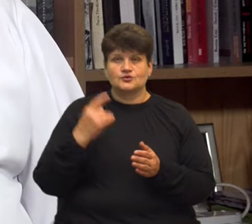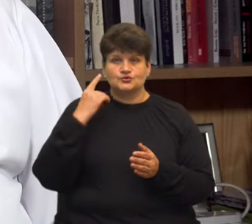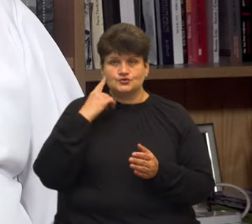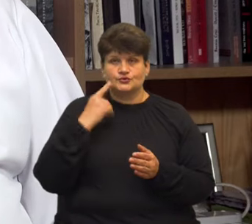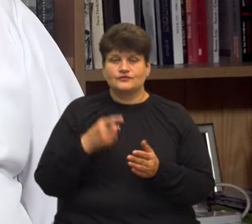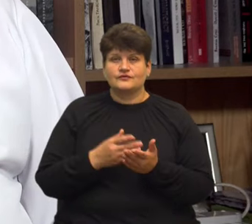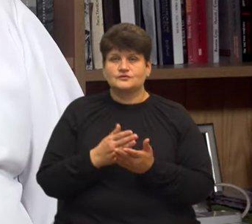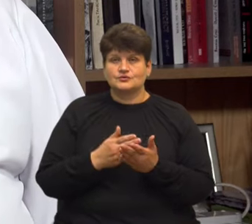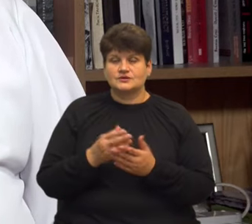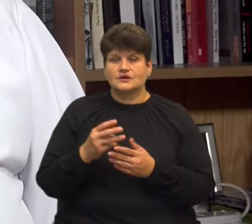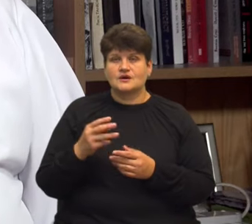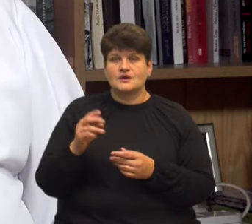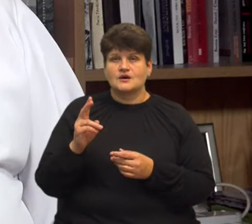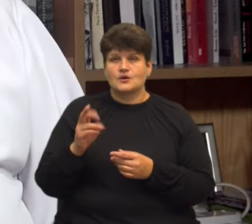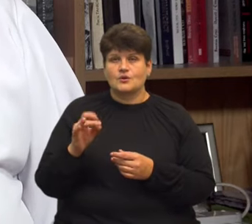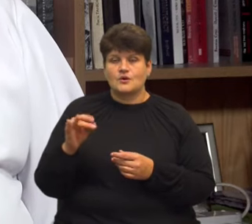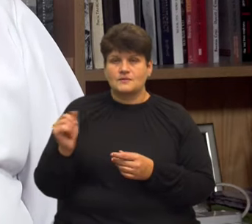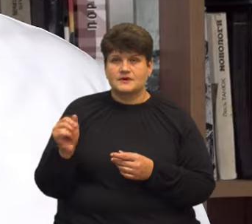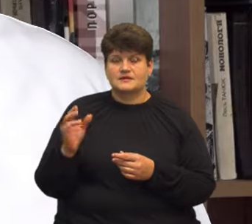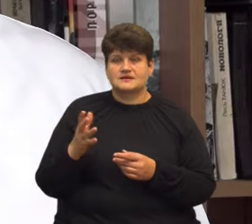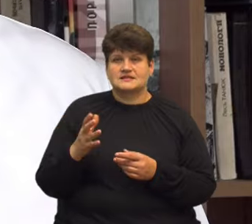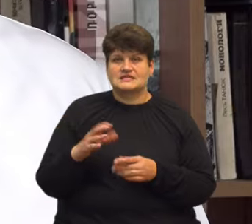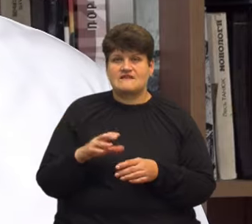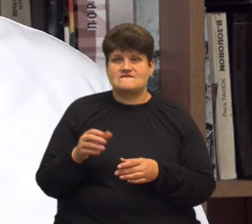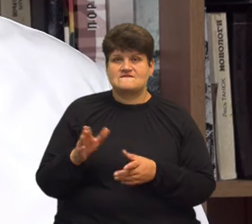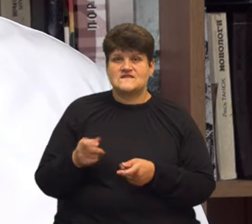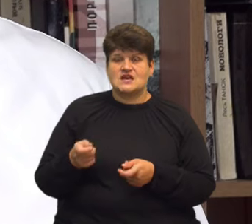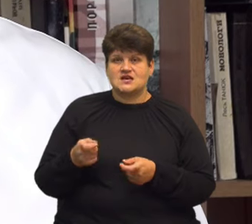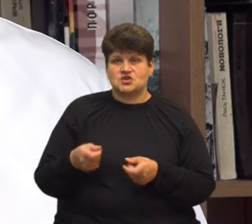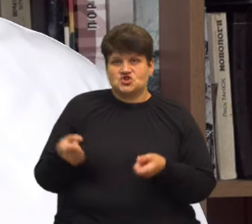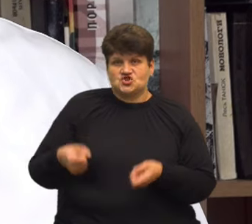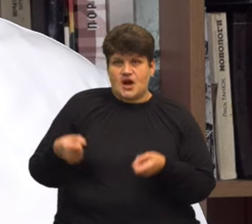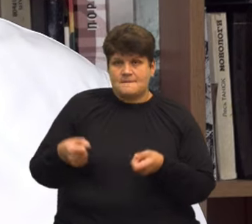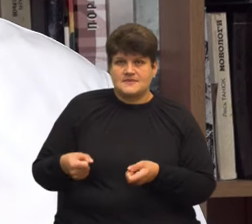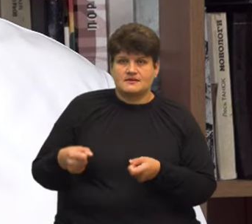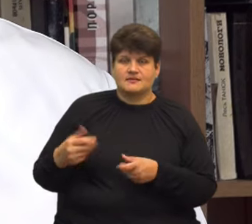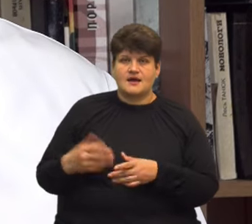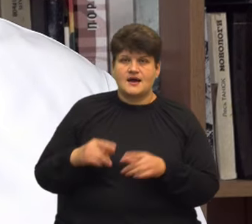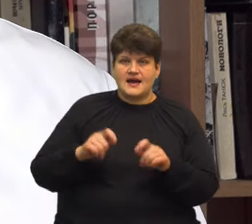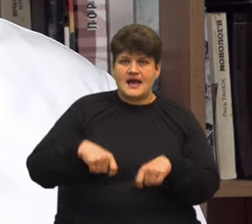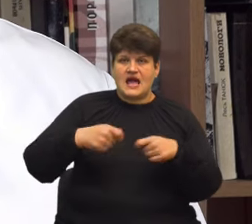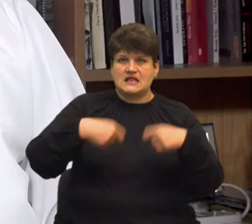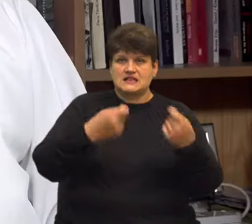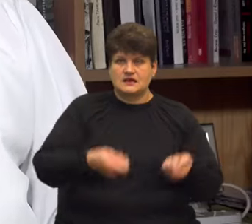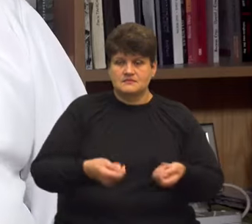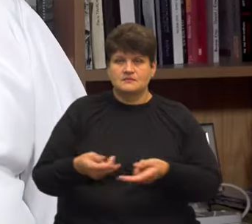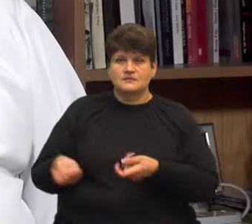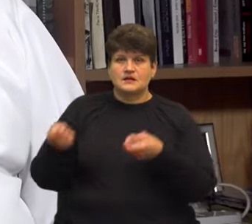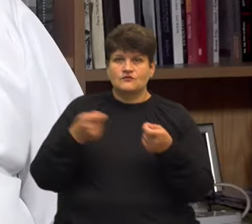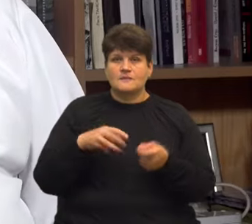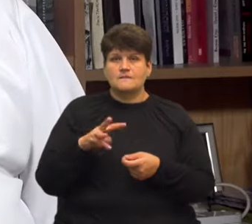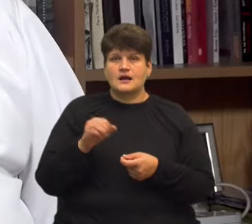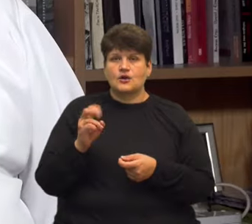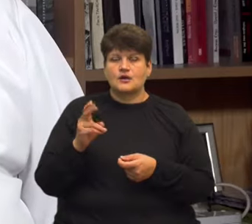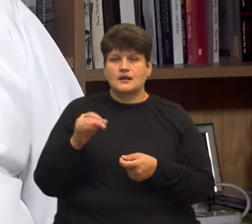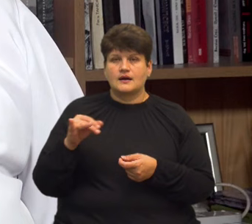осужденні 8-го отряду Горбаль з вещами на етап. Привозять в Тамир, в тюрму до Миколаєва. Я зрозумів, що